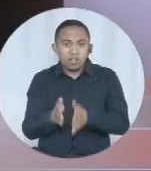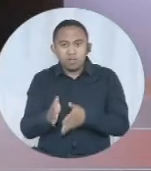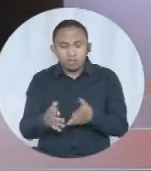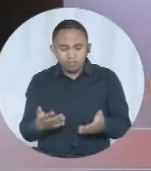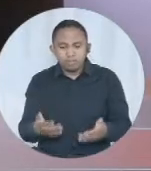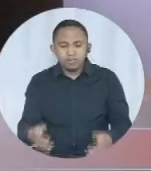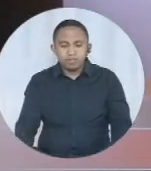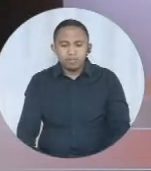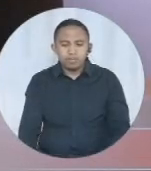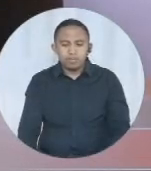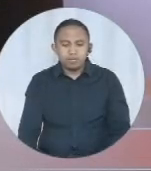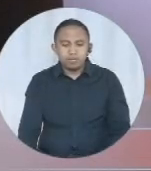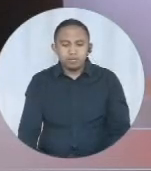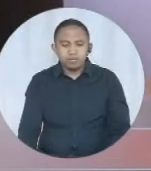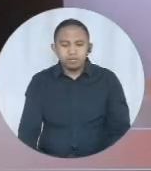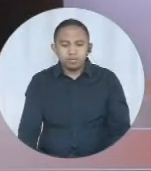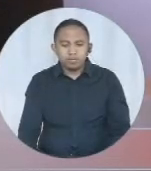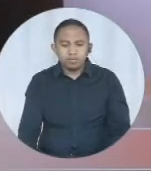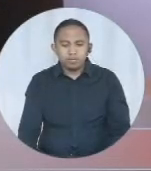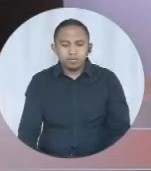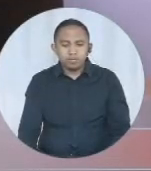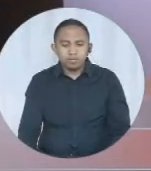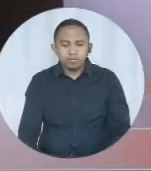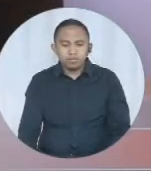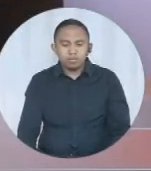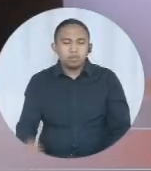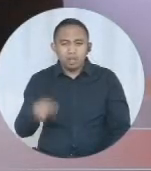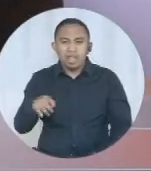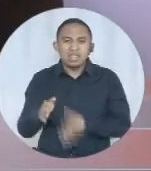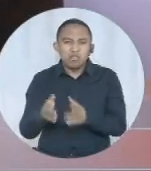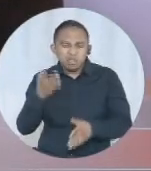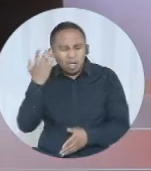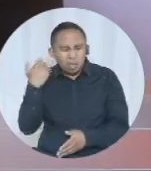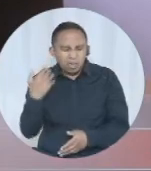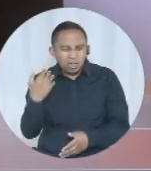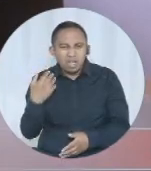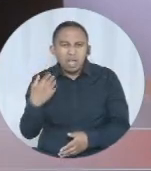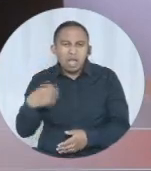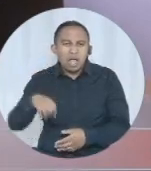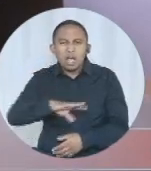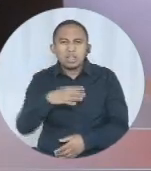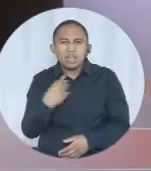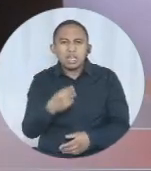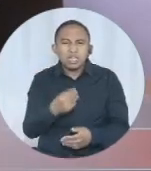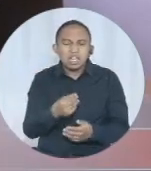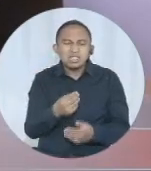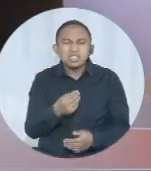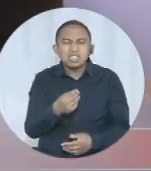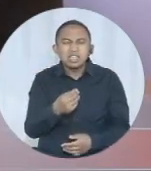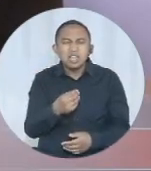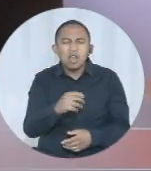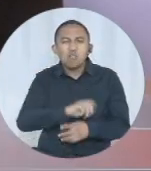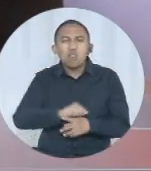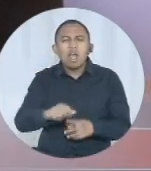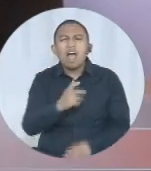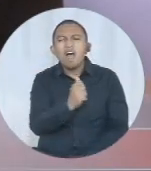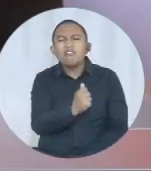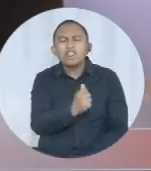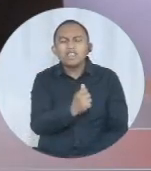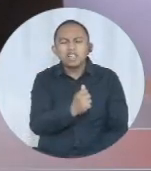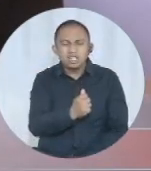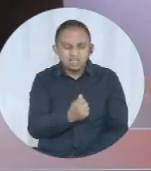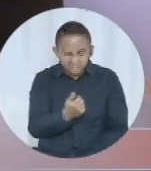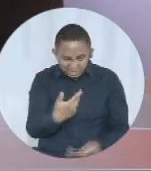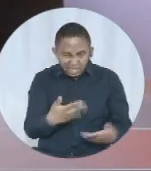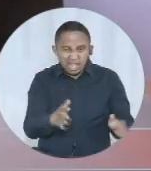nagnandefa autre que ny mois d'avril dia tsy afaka nagnanao any engagement Antananarivo jusqu' atsika